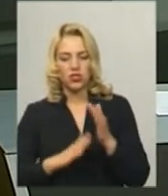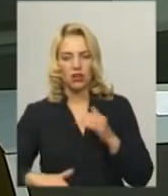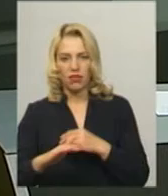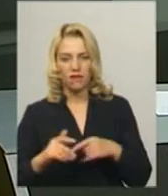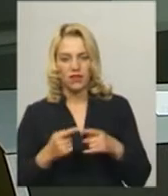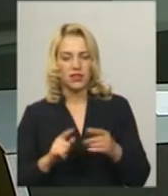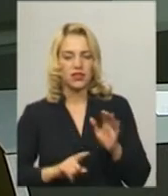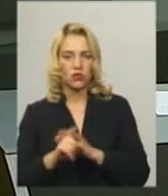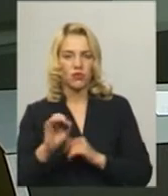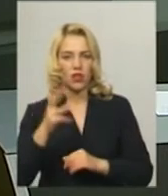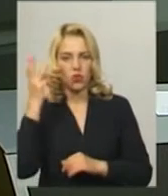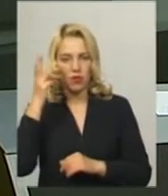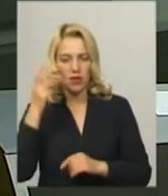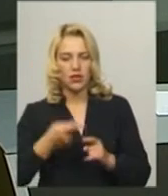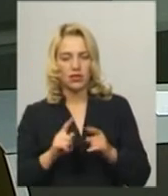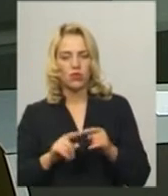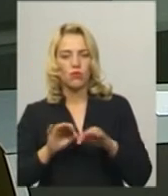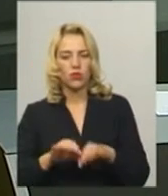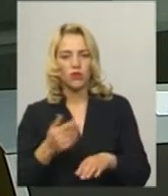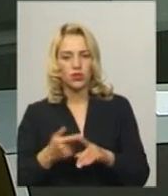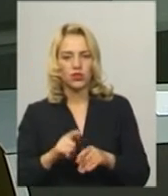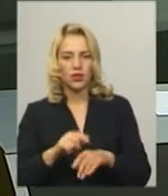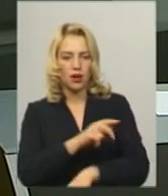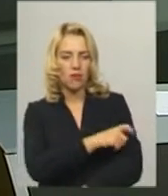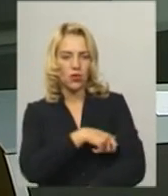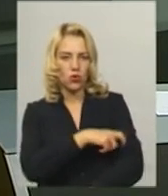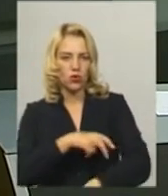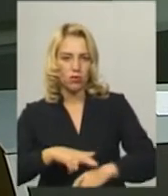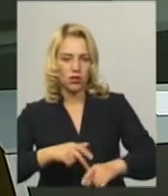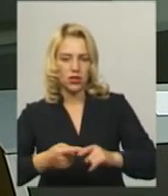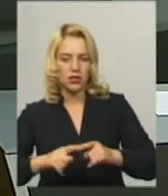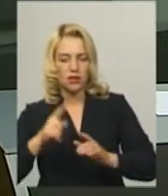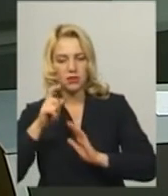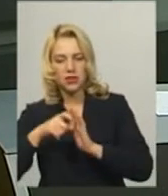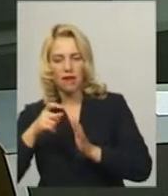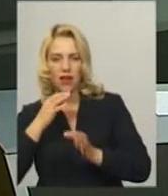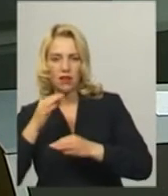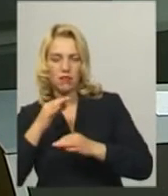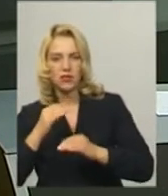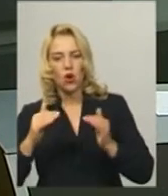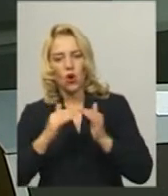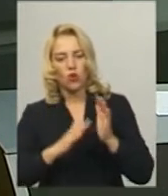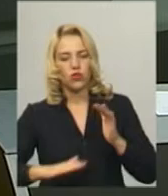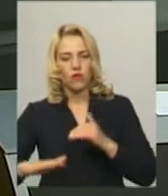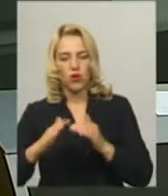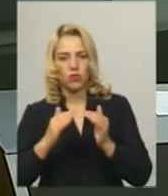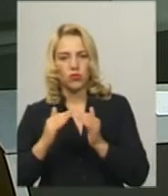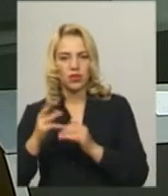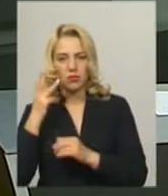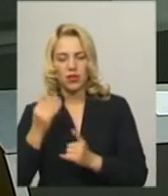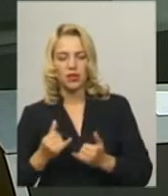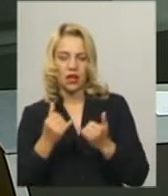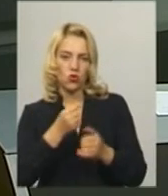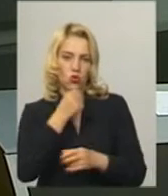місто» стартувала у Хмельницькому. Проводять її патрульні поліцейські. Це пізнавальні бесіди у дворах будинків Хмельницького для дорослих